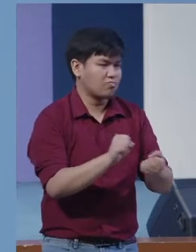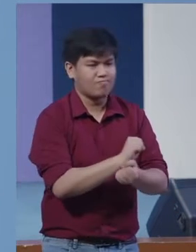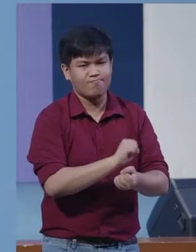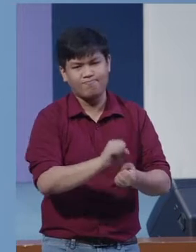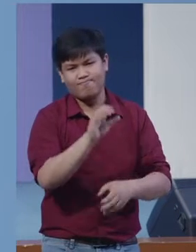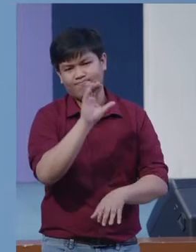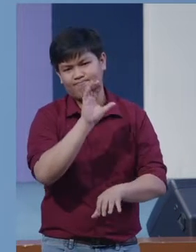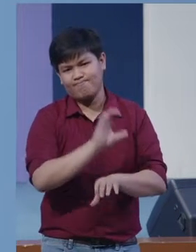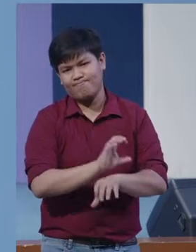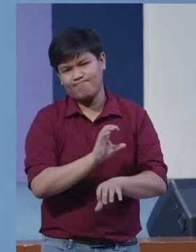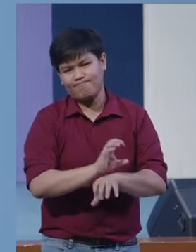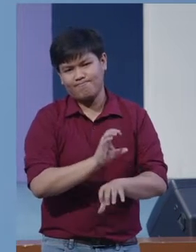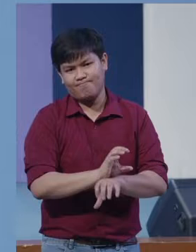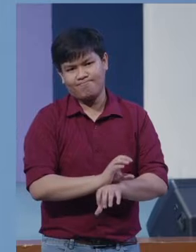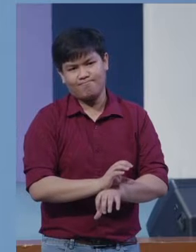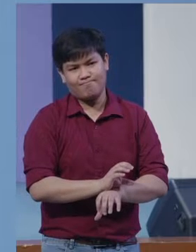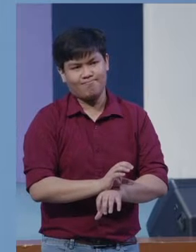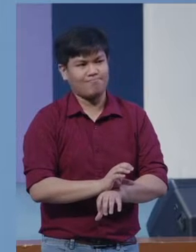baliwala po.